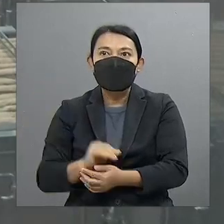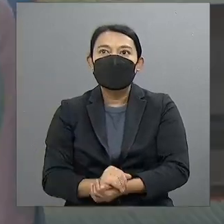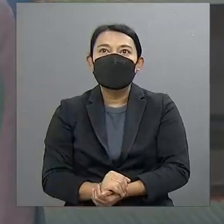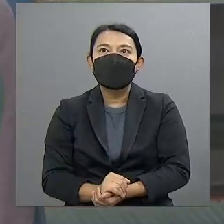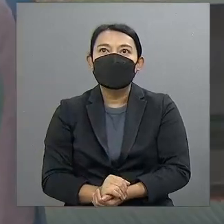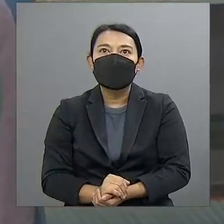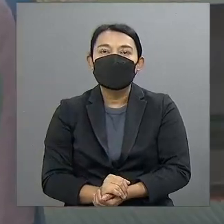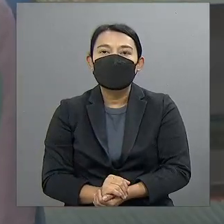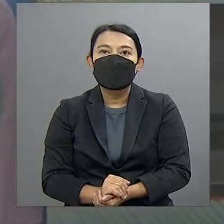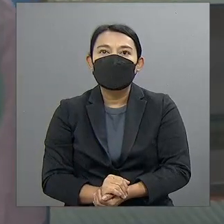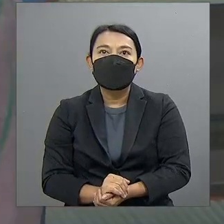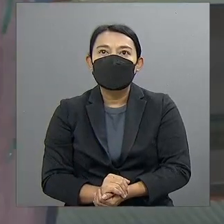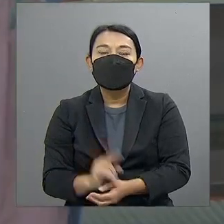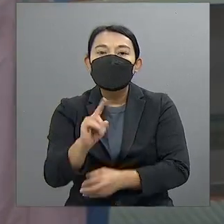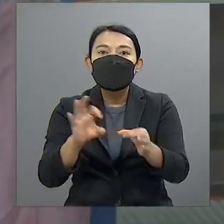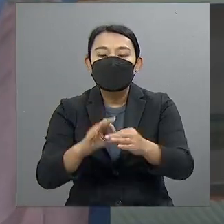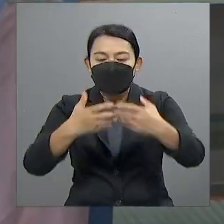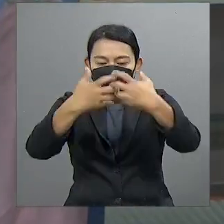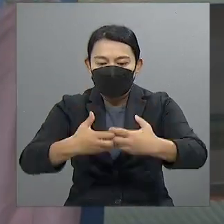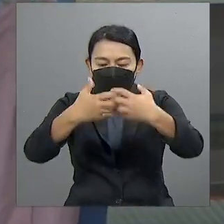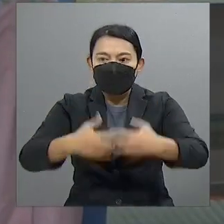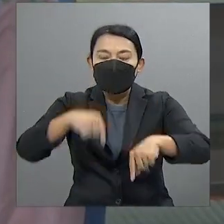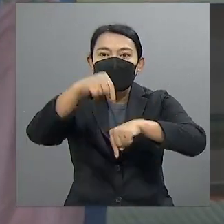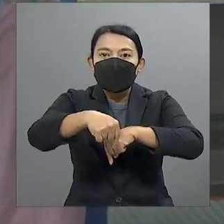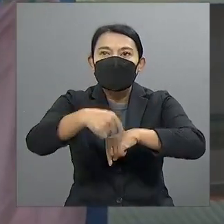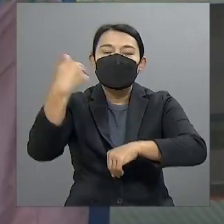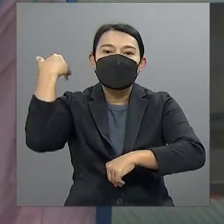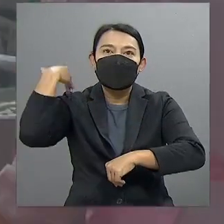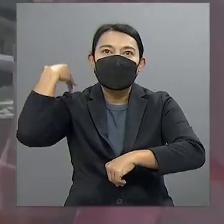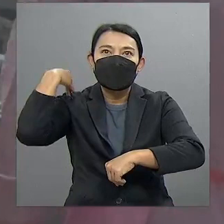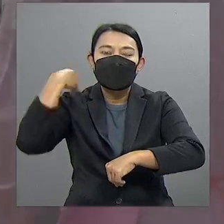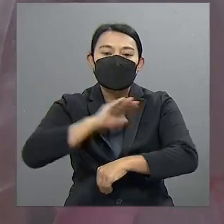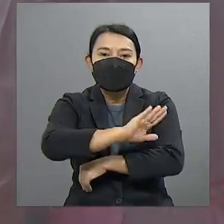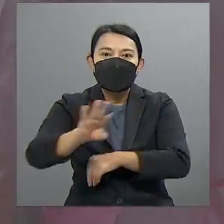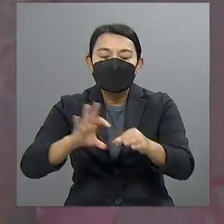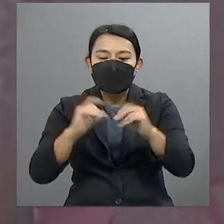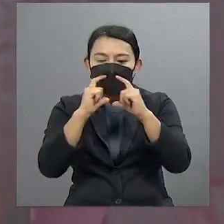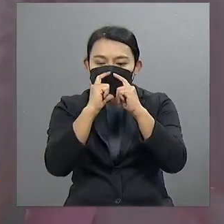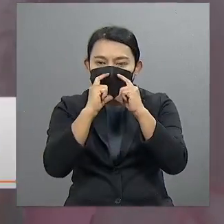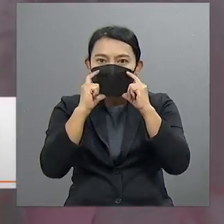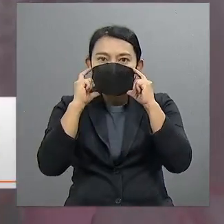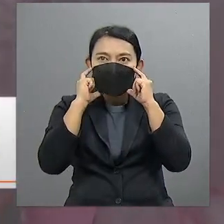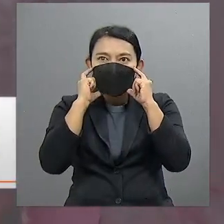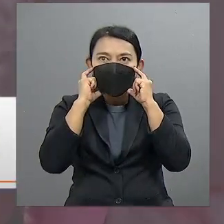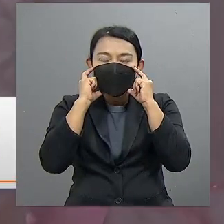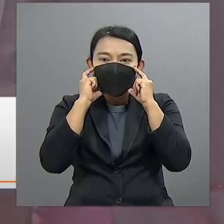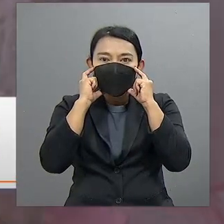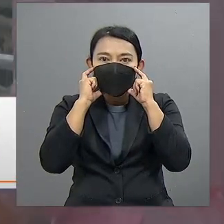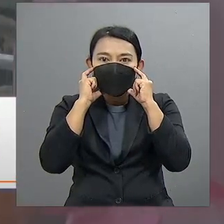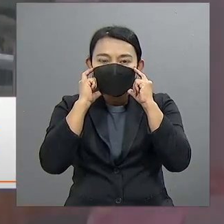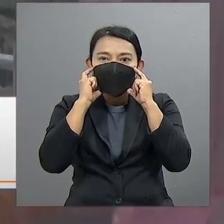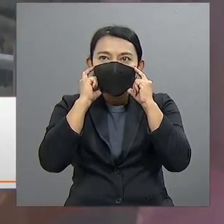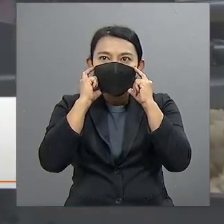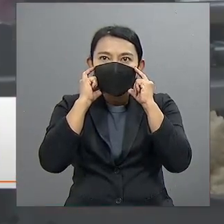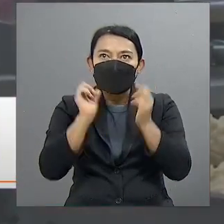างๆเพราะว่าทางโรงงานก็จะมีเพื่อนซ่องภายอินส่วนบุคคลนะครับไม่ว่าจะเป็นเรื่องของการสวมใส่แมสนะครับการใส่เรื่องของการใส่เน็ตคลุมผมน